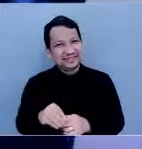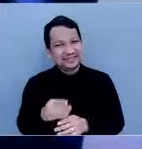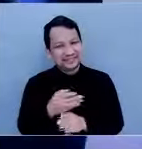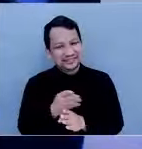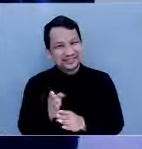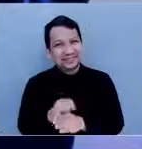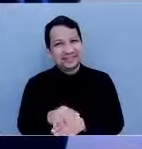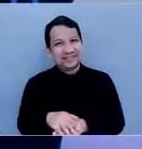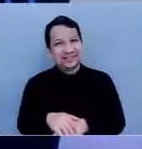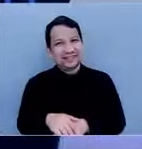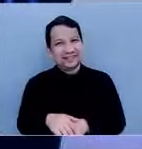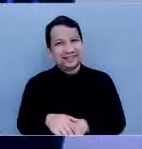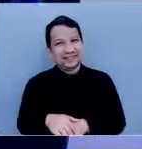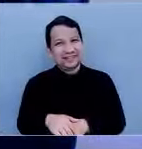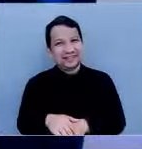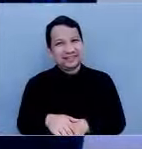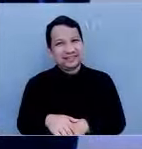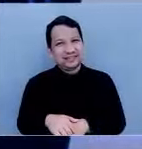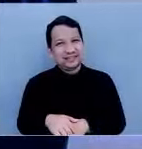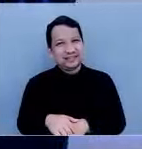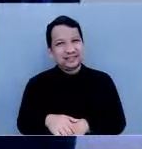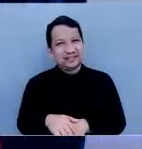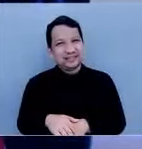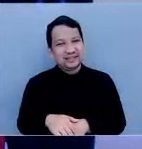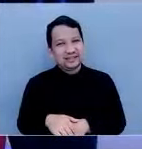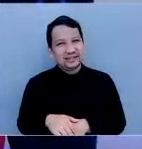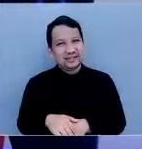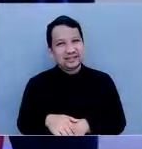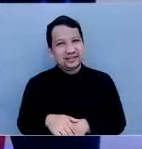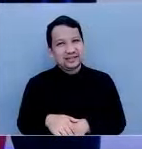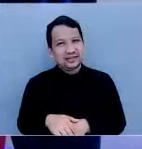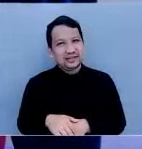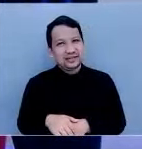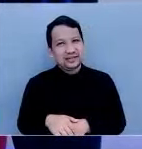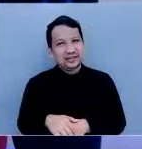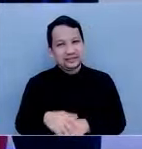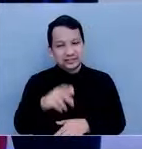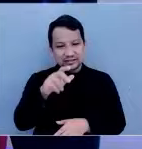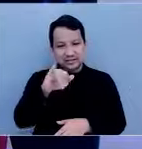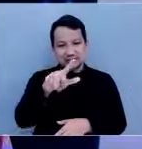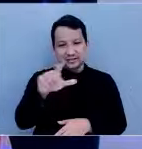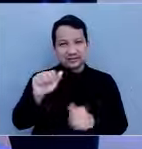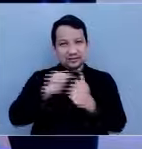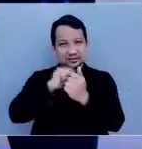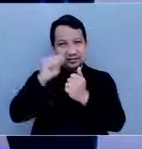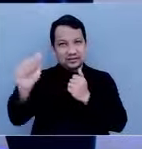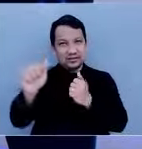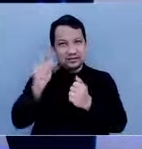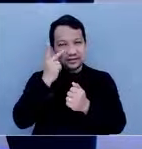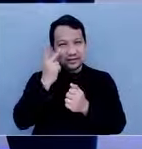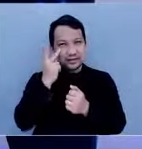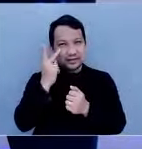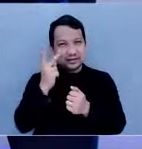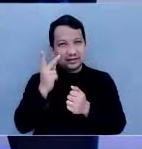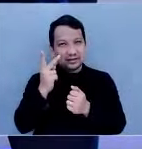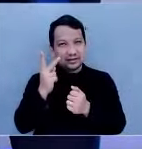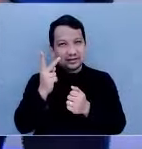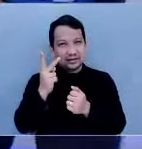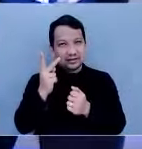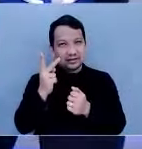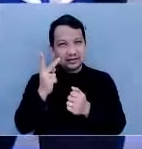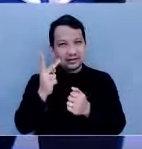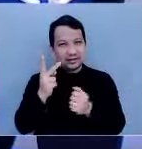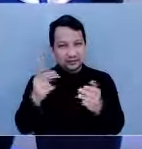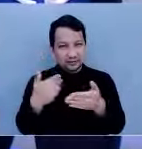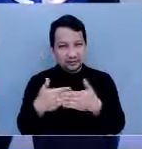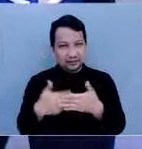Oh, game, game. Yung nakikita kasi mo yung nakita nyo po ay silhouette, silhouette lang ng malayo. Mm. Eh. Oo, tama. So, ito naman yung malapit. 10